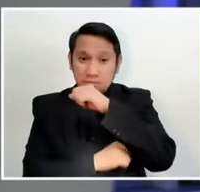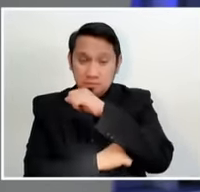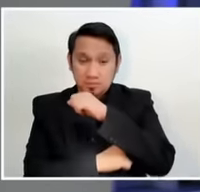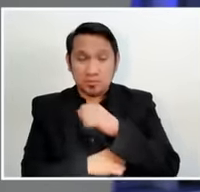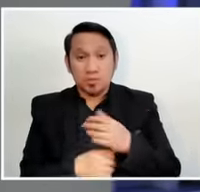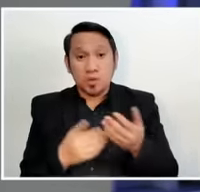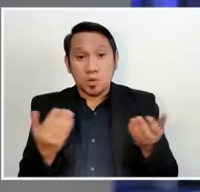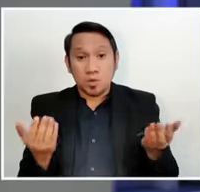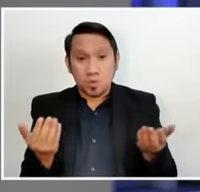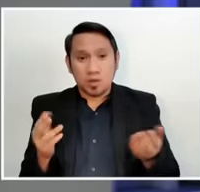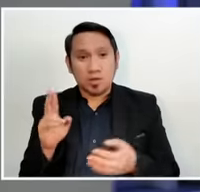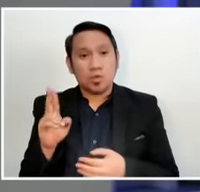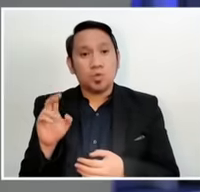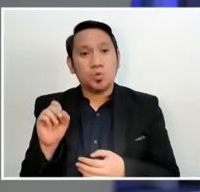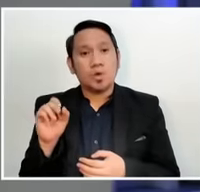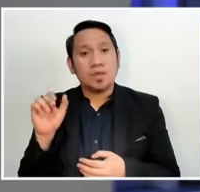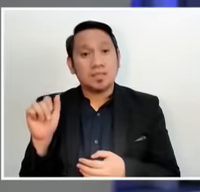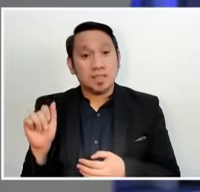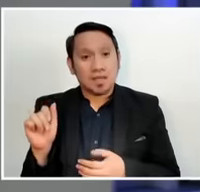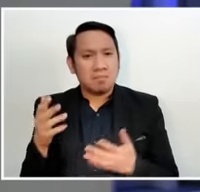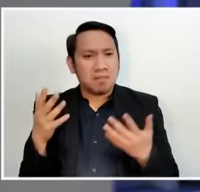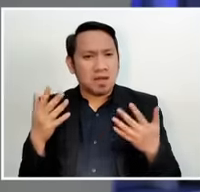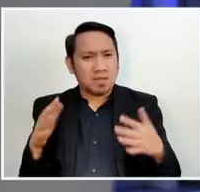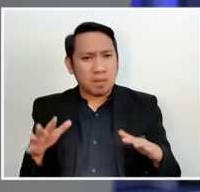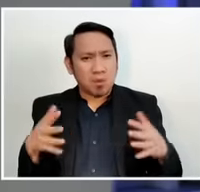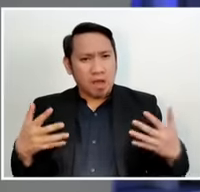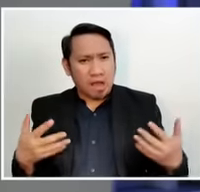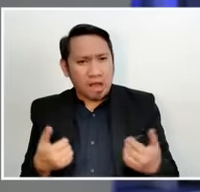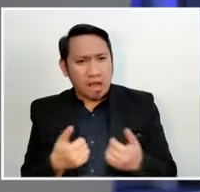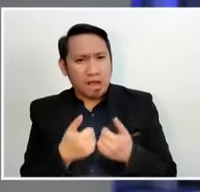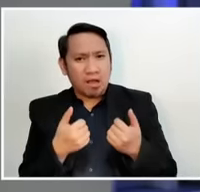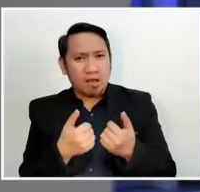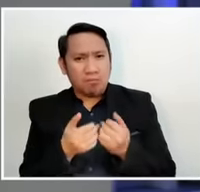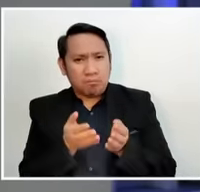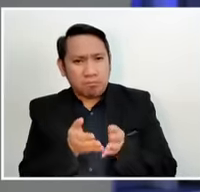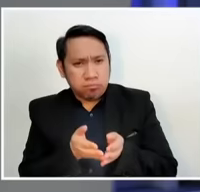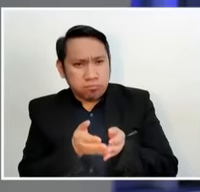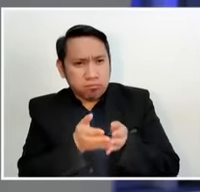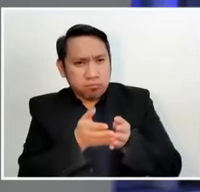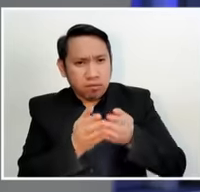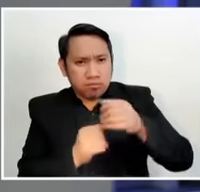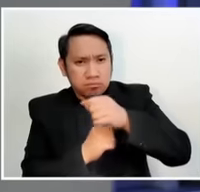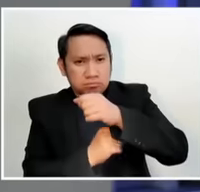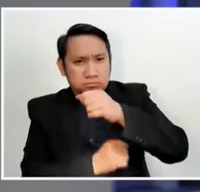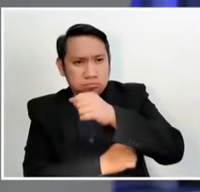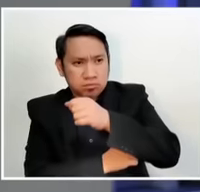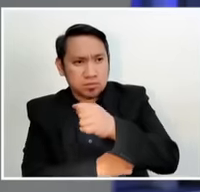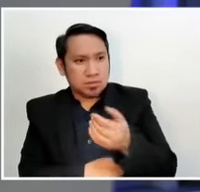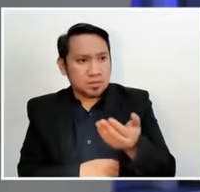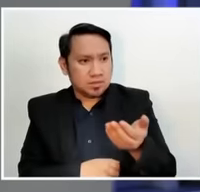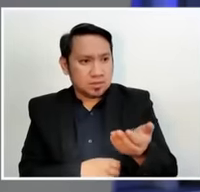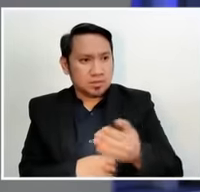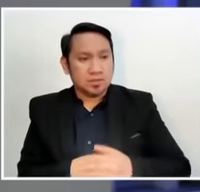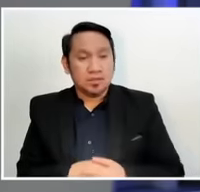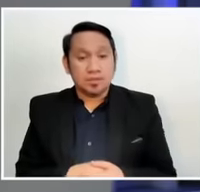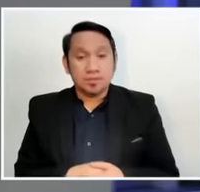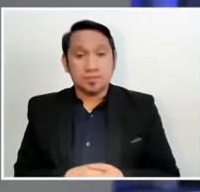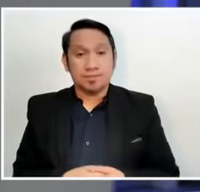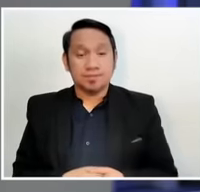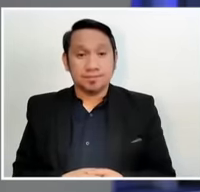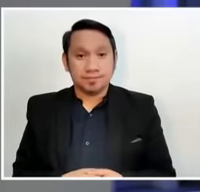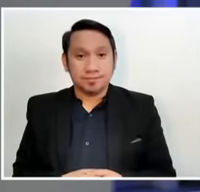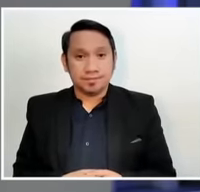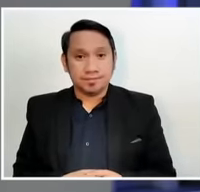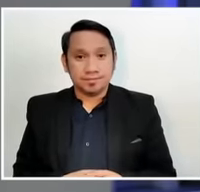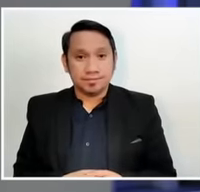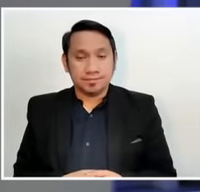sa USA matapos itong mabangga ng cargo ship. Nagpapatrol, North America News Bureau Chief